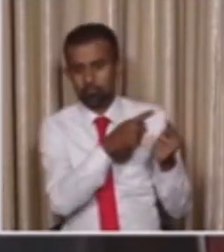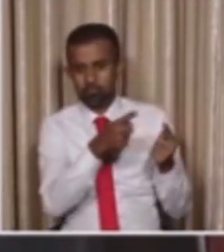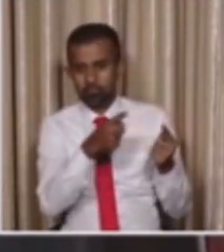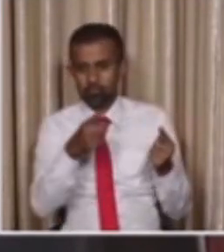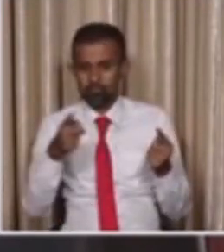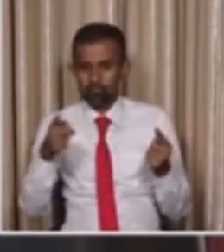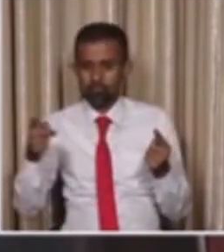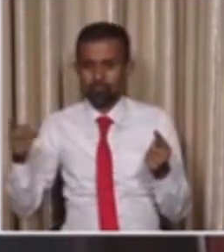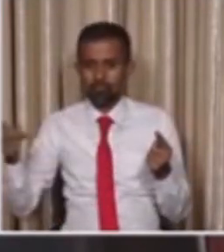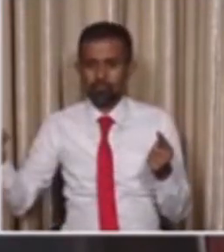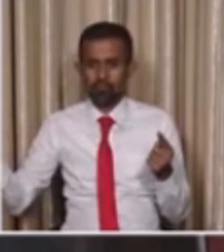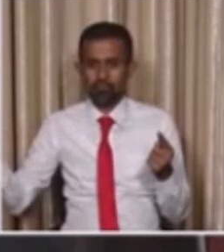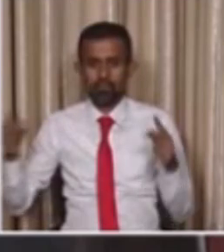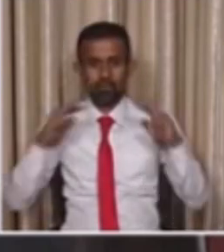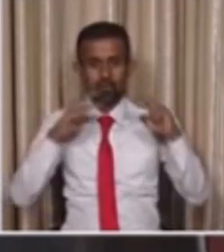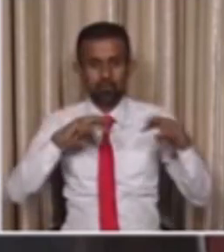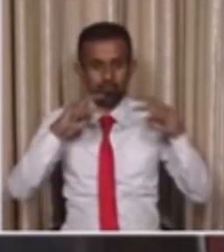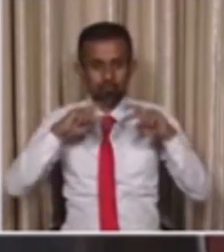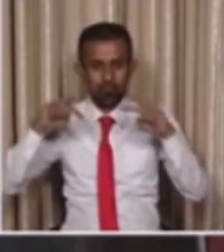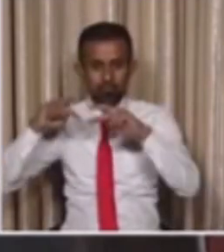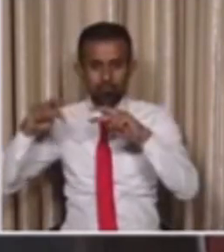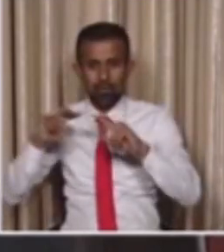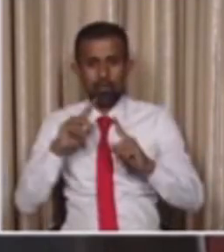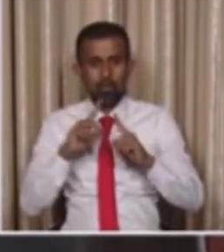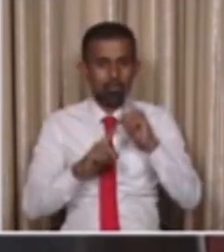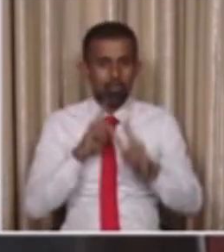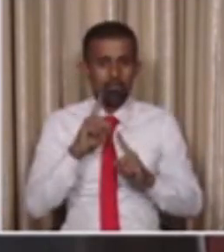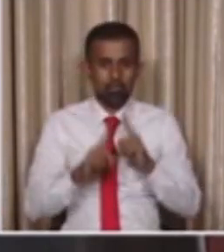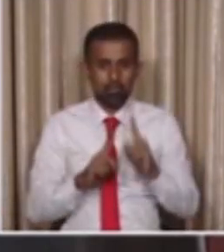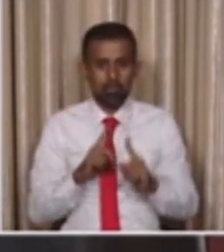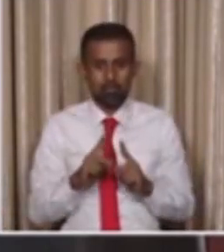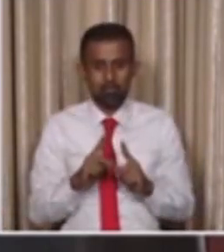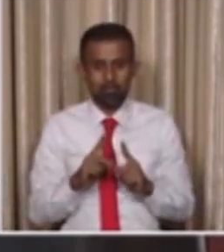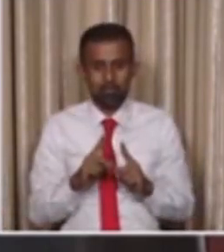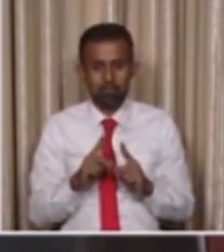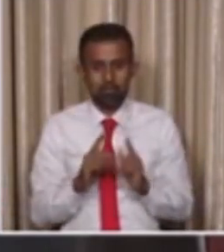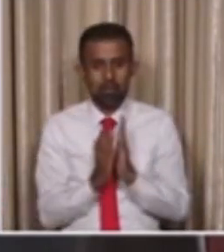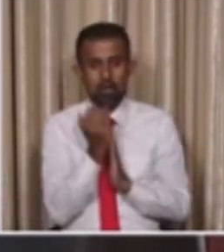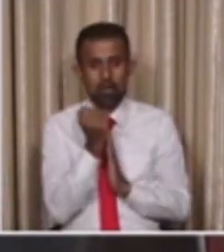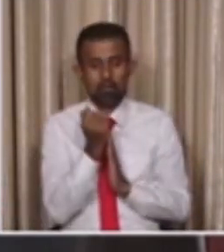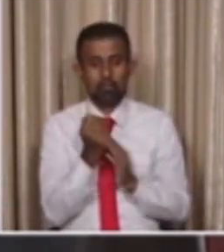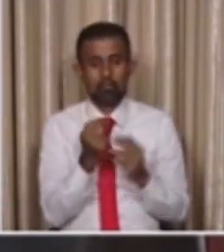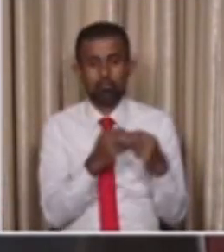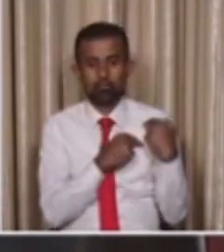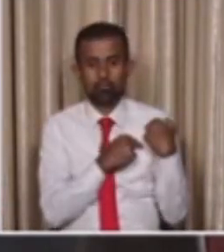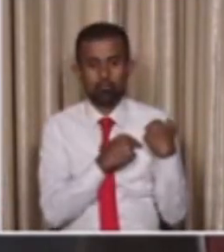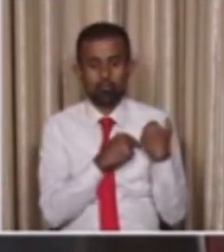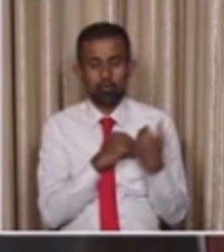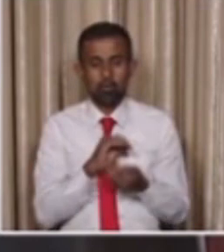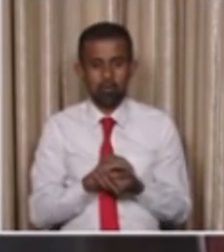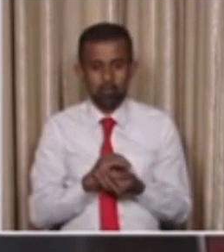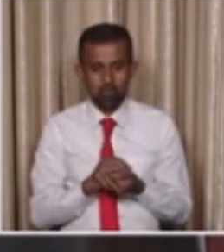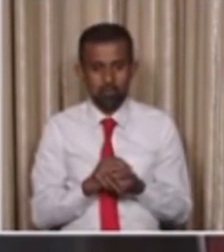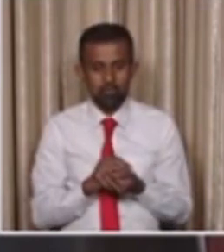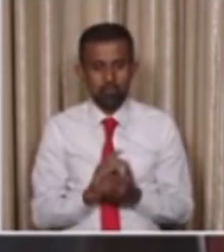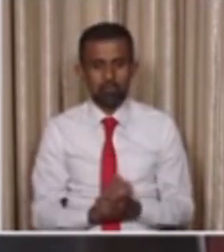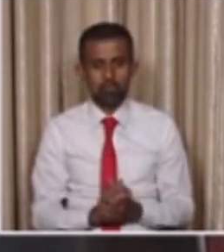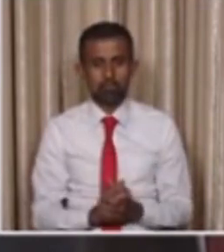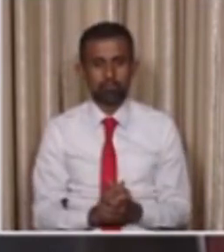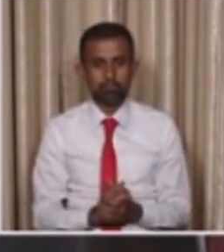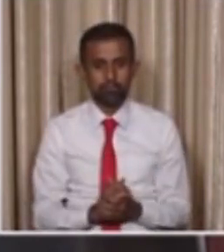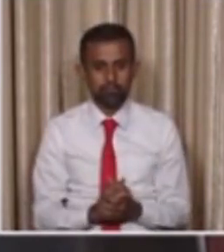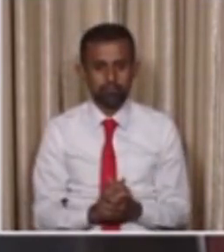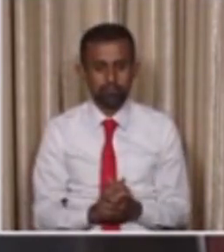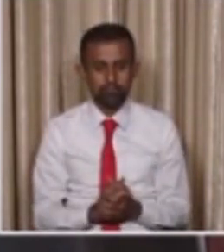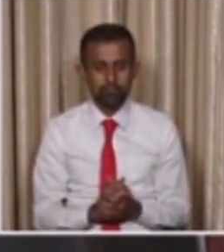මේක විශ්ලේෂණය කරන්න, කතා කරන්න අයිතිවාසිකමක් යුතුකමක් තියෙන මේ රටේ ජනතාව වෙනුවෙන්. අපි